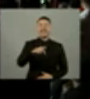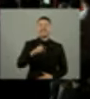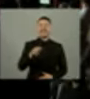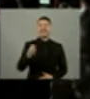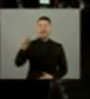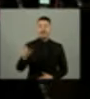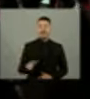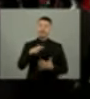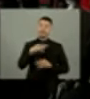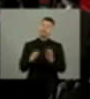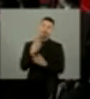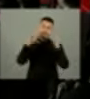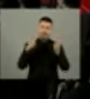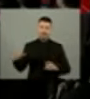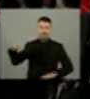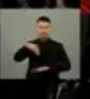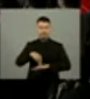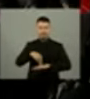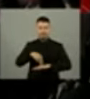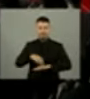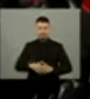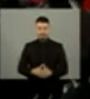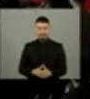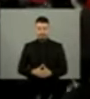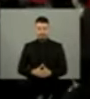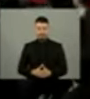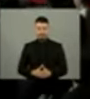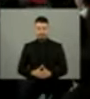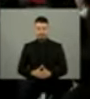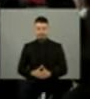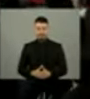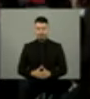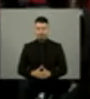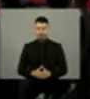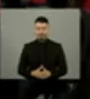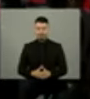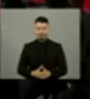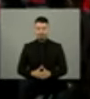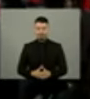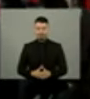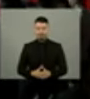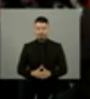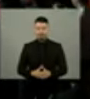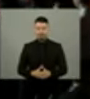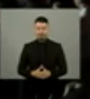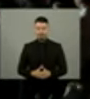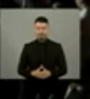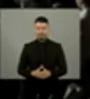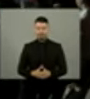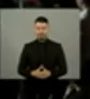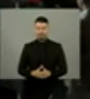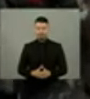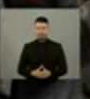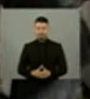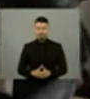κόμμα. Σωστό και αυτό. Είναι τα διέξοδα πολλά. Κύριε Κουσούλη. Μου επιτρέπετε μία